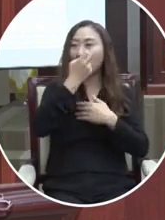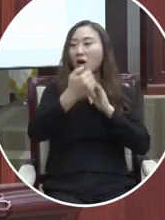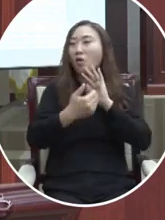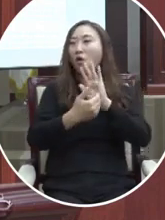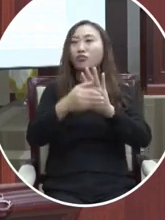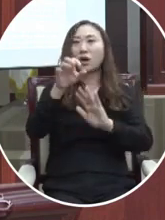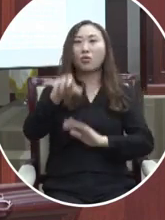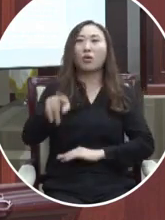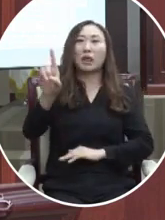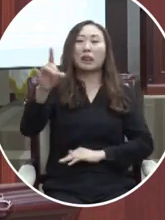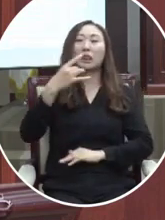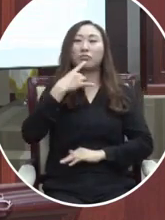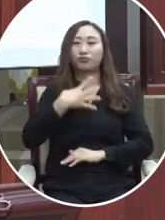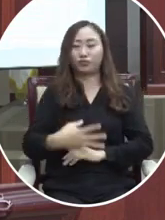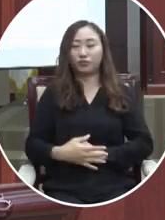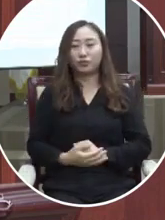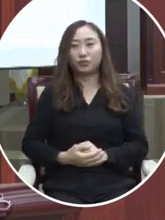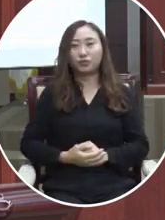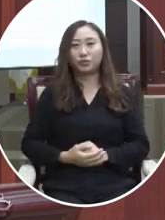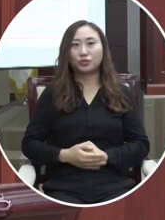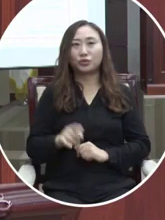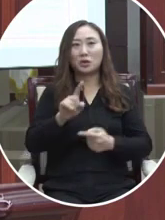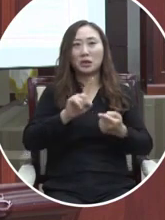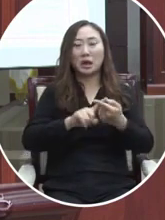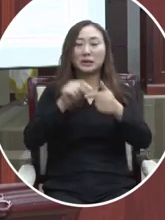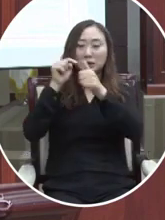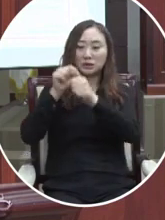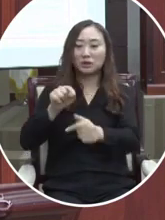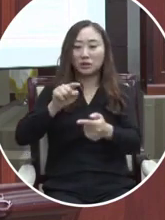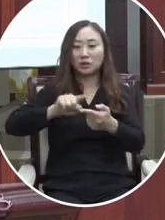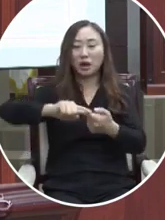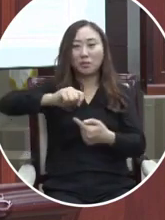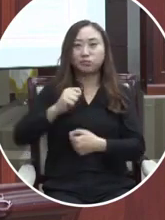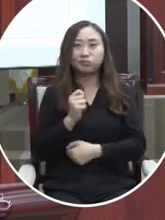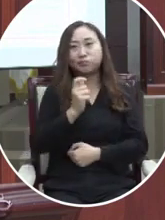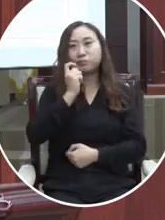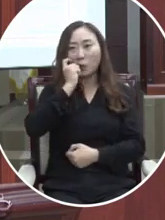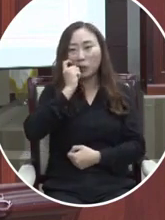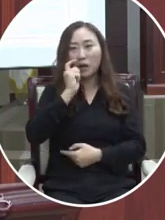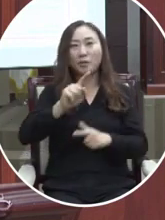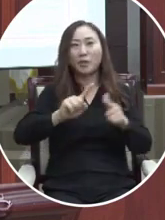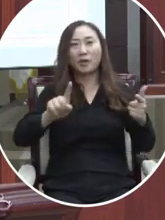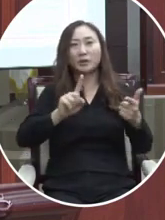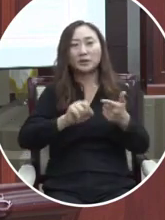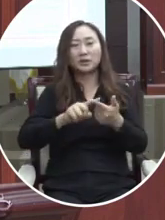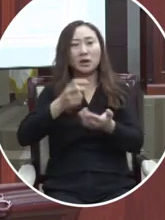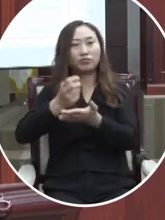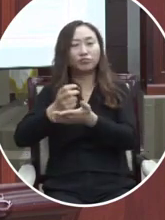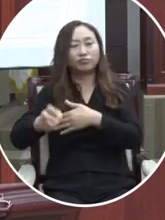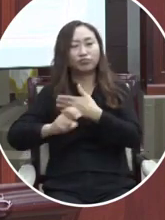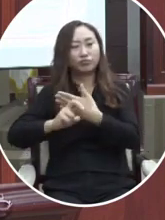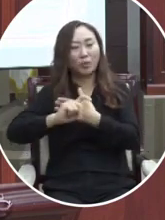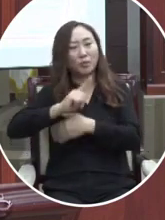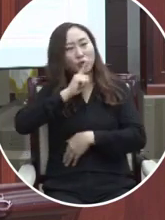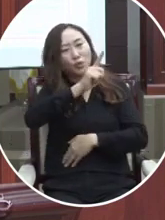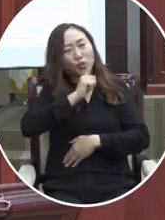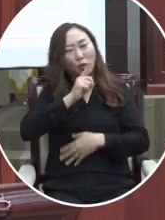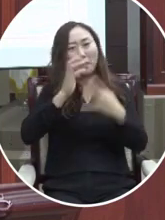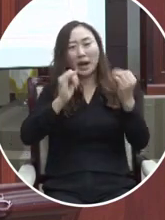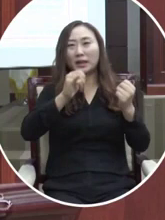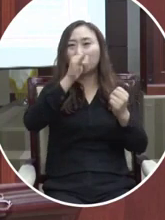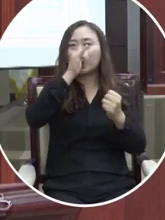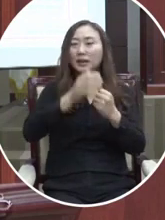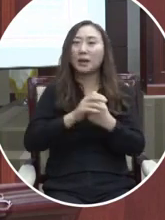합니다. 이와 같이 행정명령을 불복하고 교육청 상대로 온갖 불복소송을 제기하고 있는 성의유치원